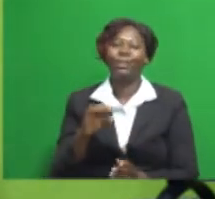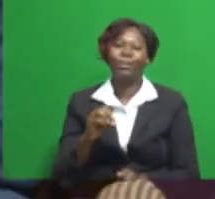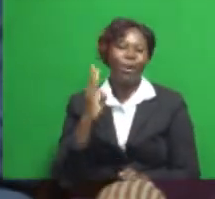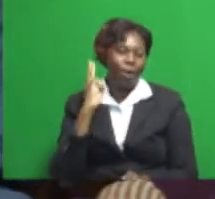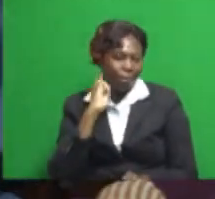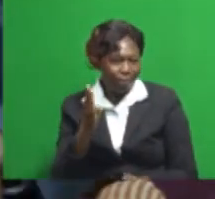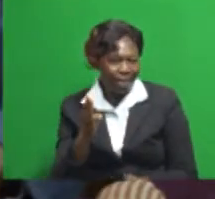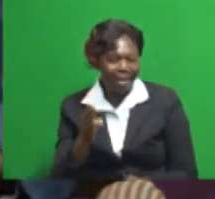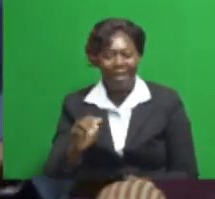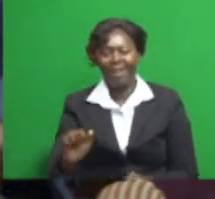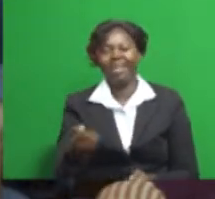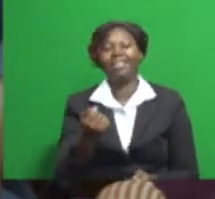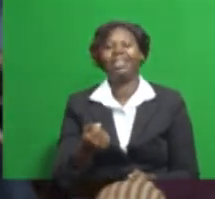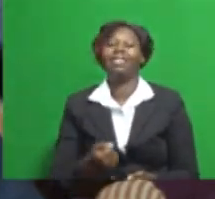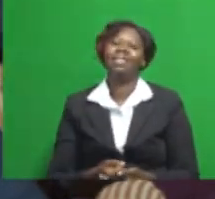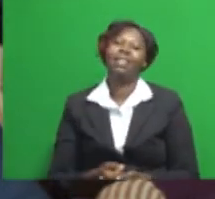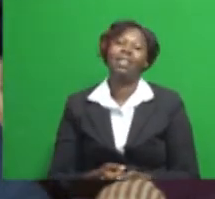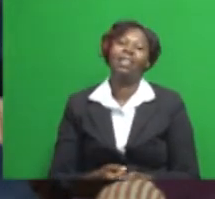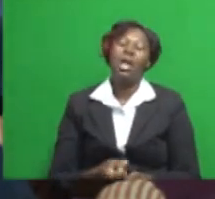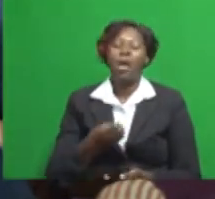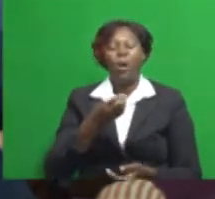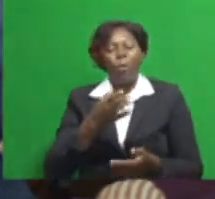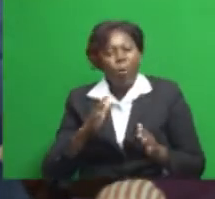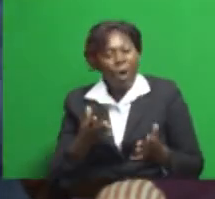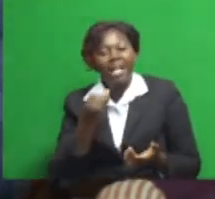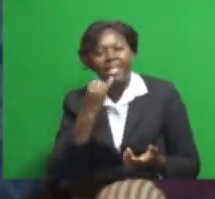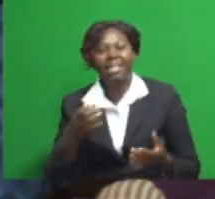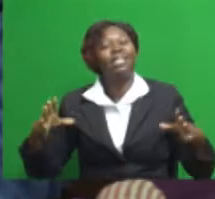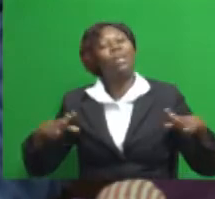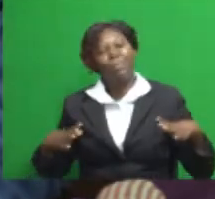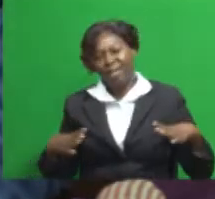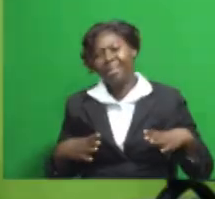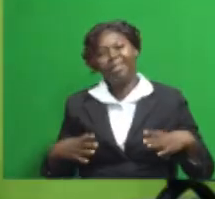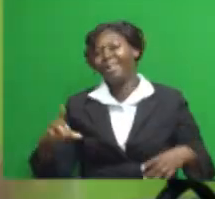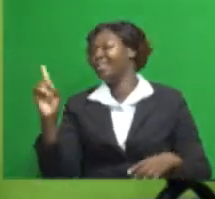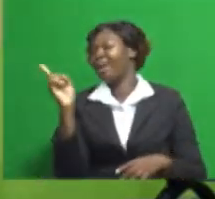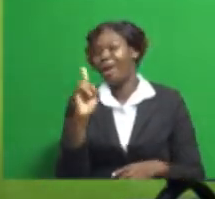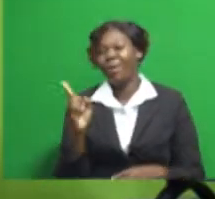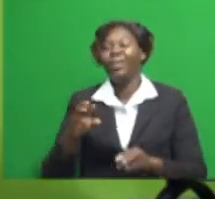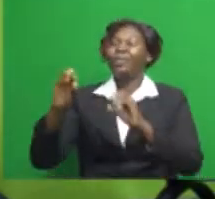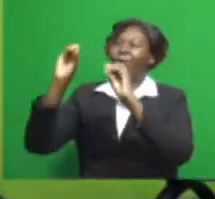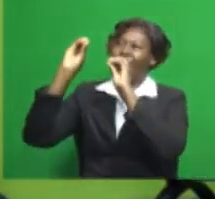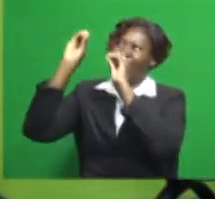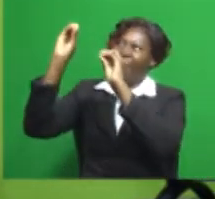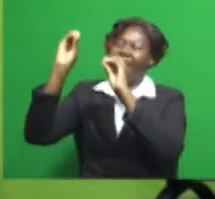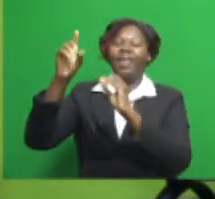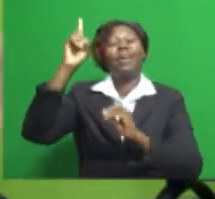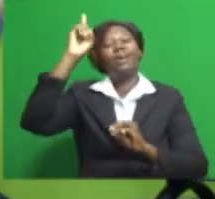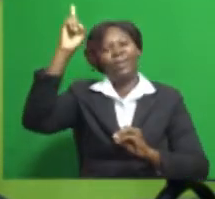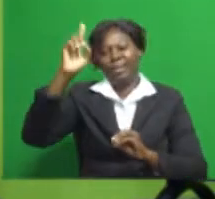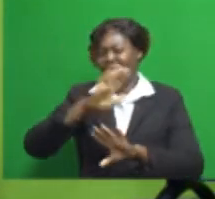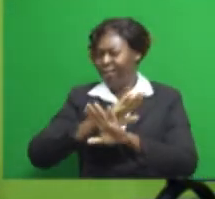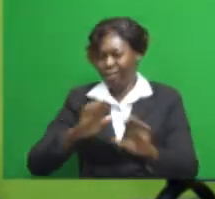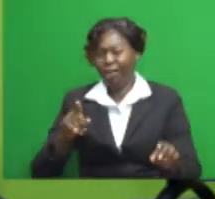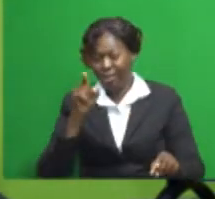pasi Petro akati isusu zvakakosha kuteerera Mwari kudarika vanhu muri kuona kuti pfungwa yave nana Petro ndosemuse